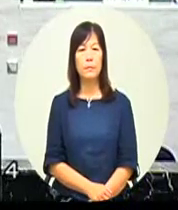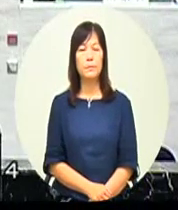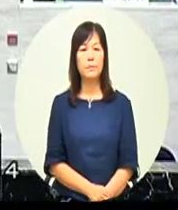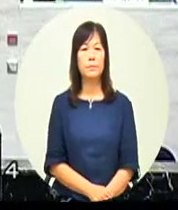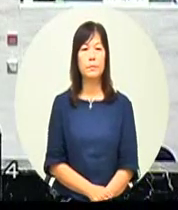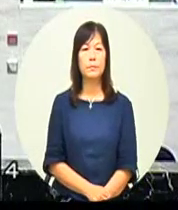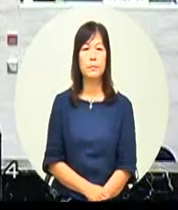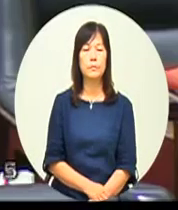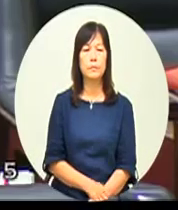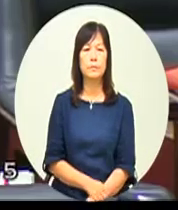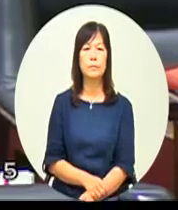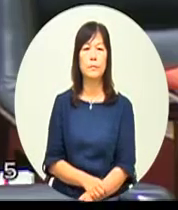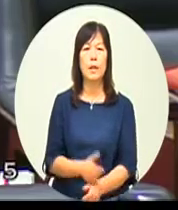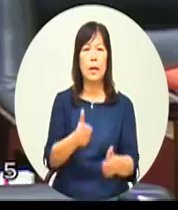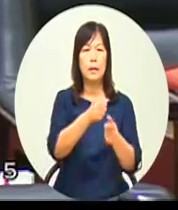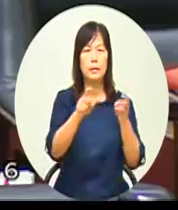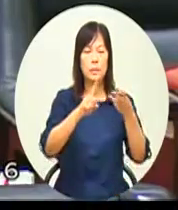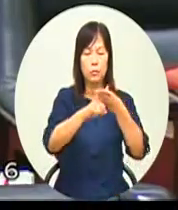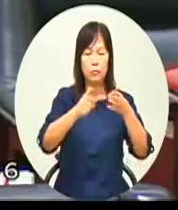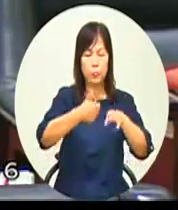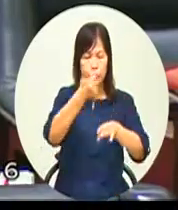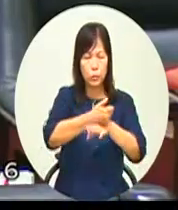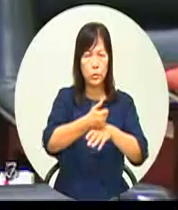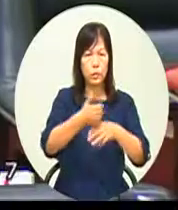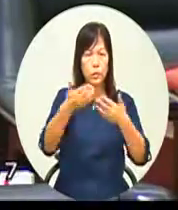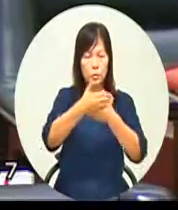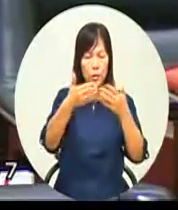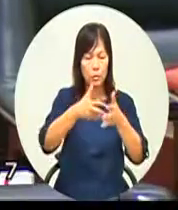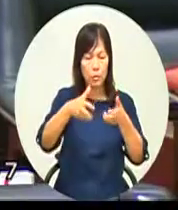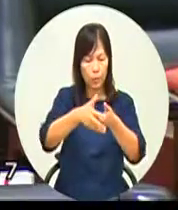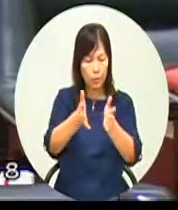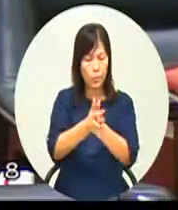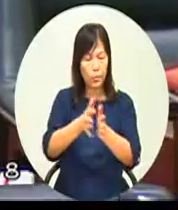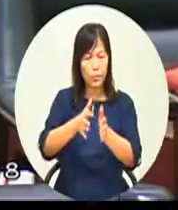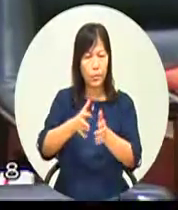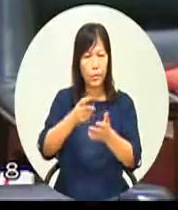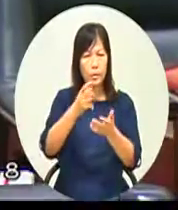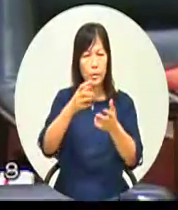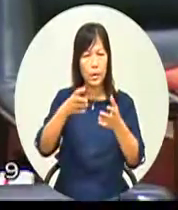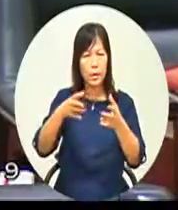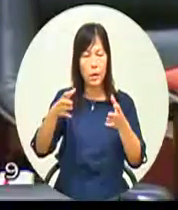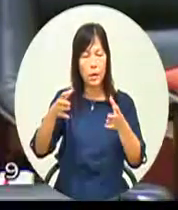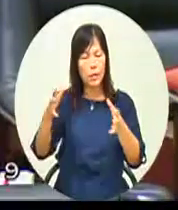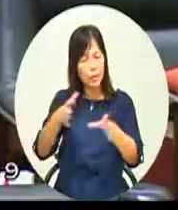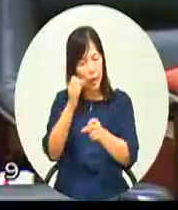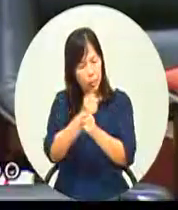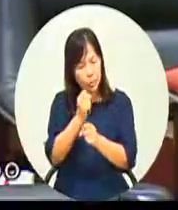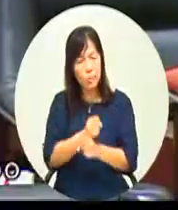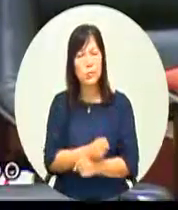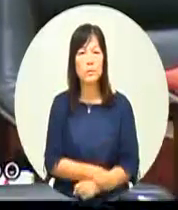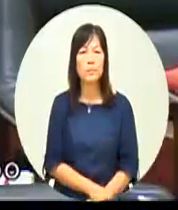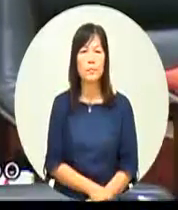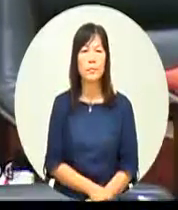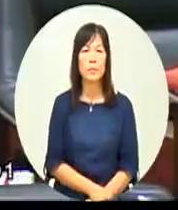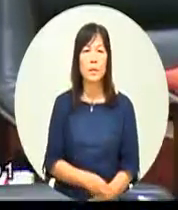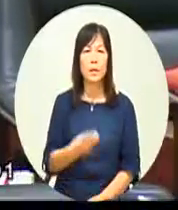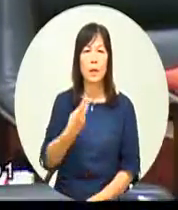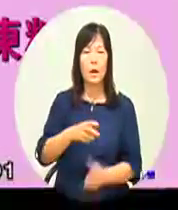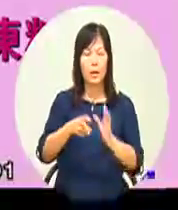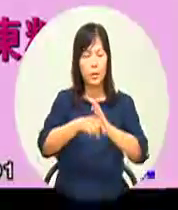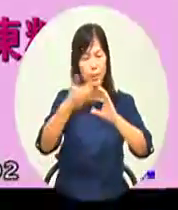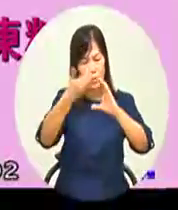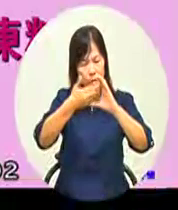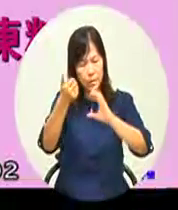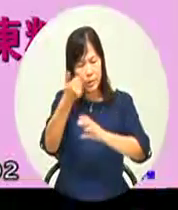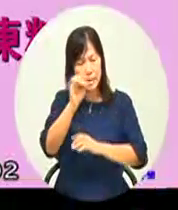来，谢谢主席，交通部门的市府团队，议会同仁。我们记者媒体小姐